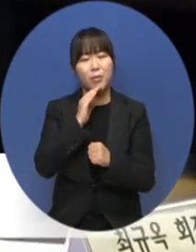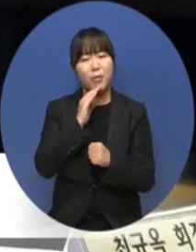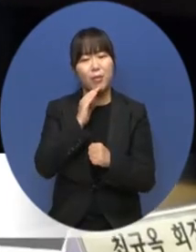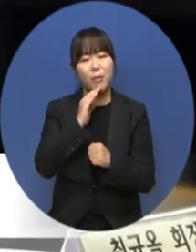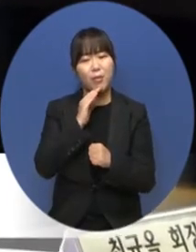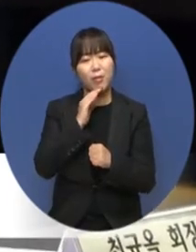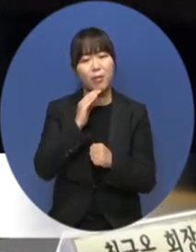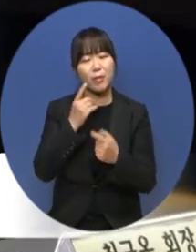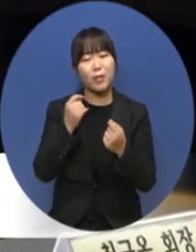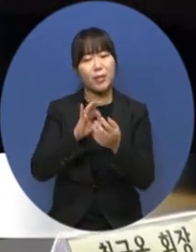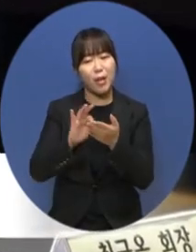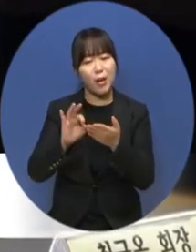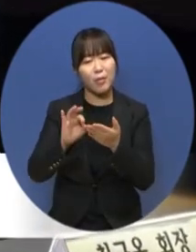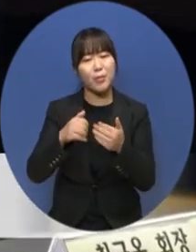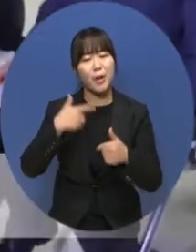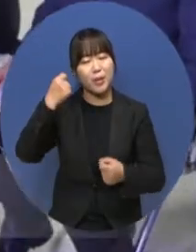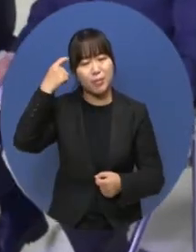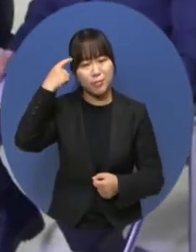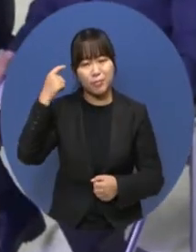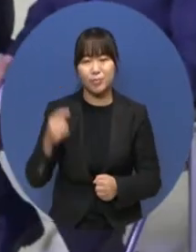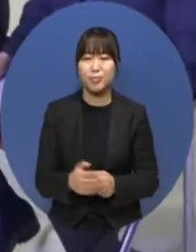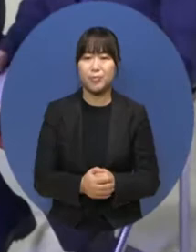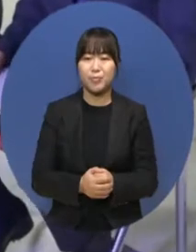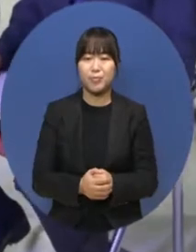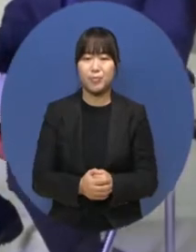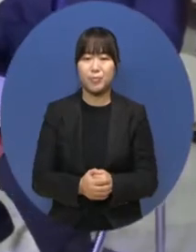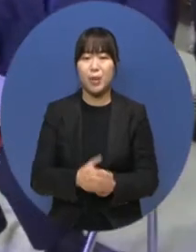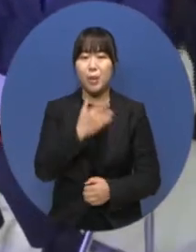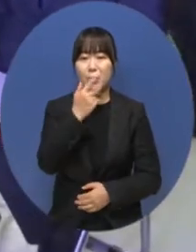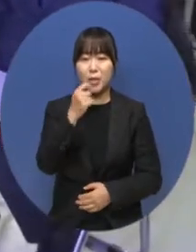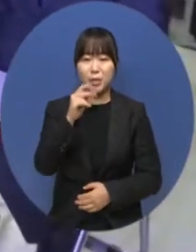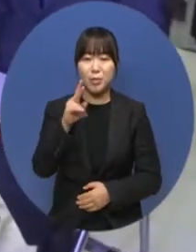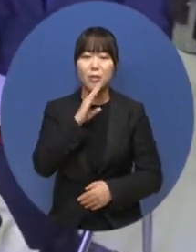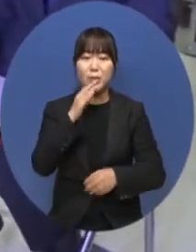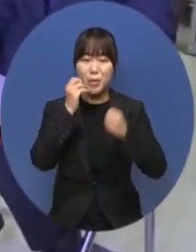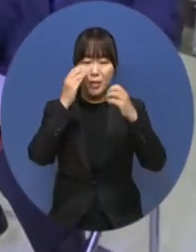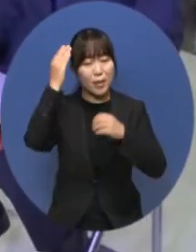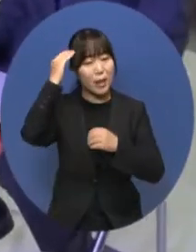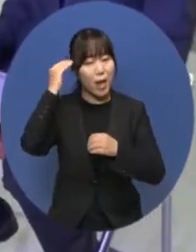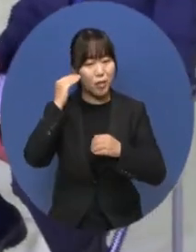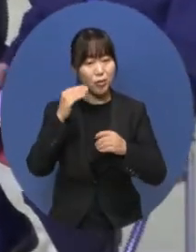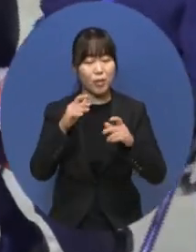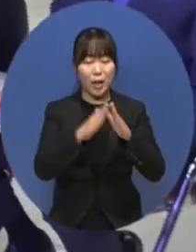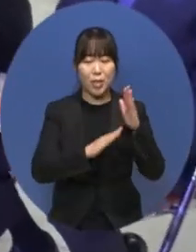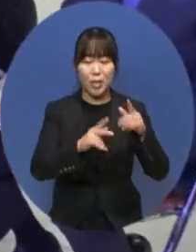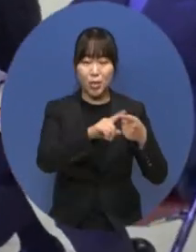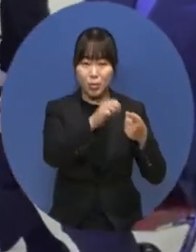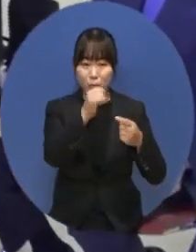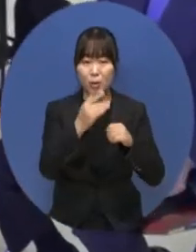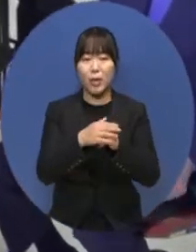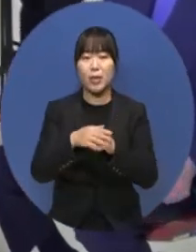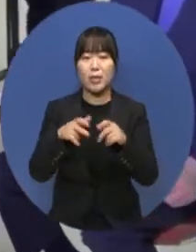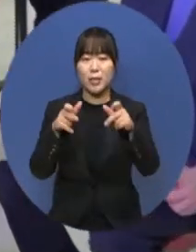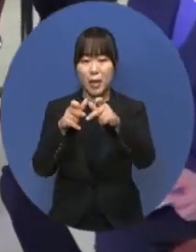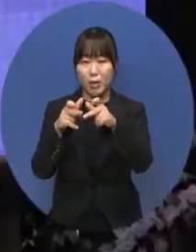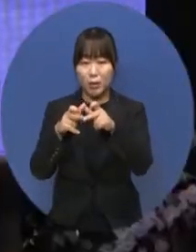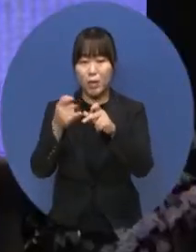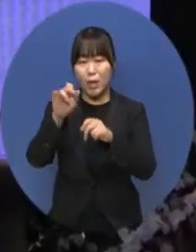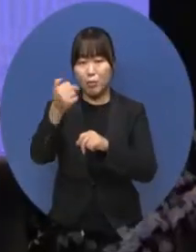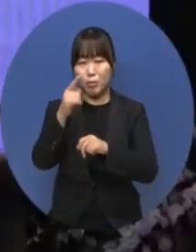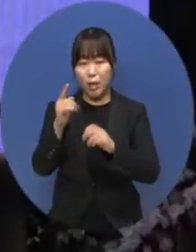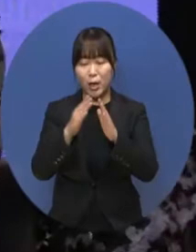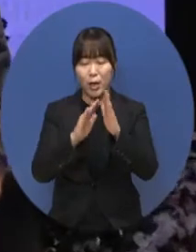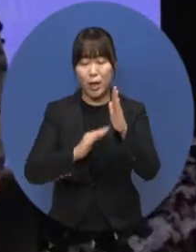우리가 써야 되지 않나 생각합니다. 복지TV는 신한국가정연합회와 장애인과 다문화 가정을 대상으로